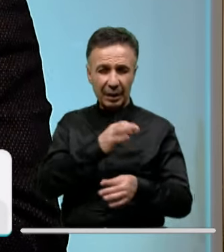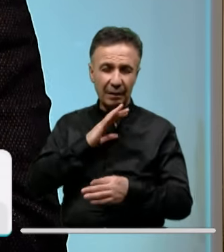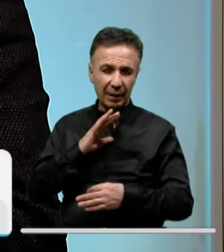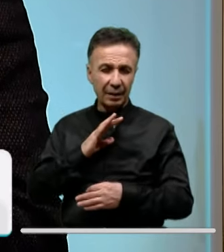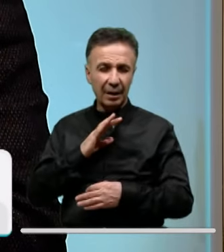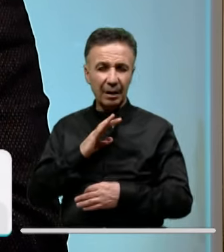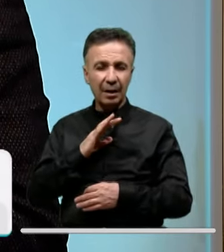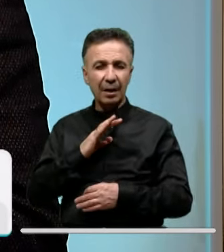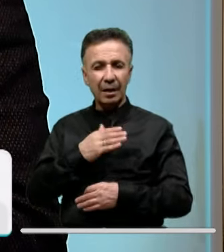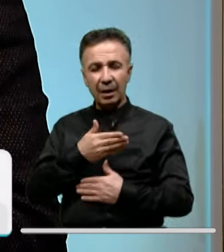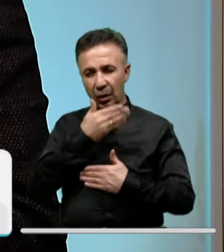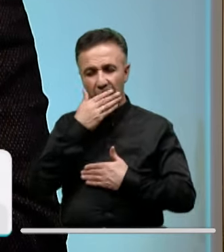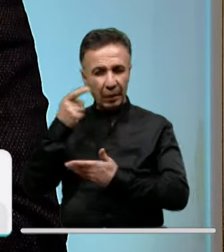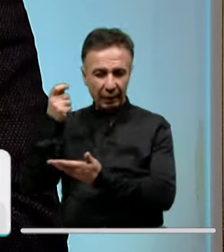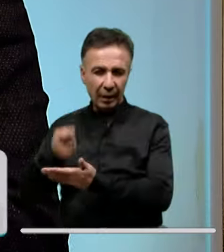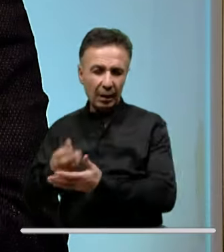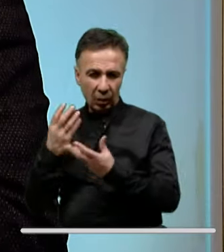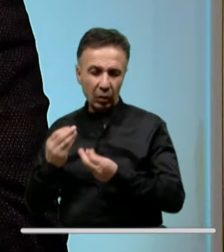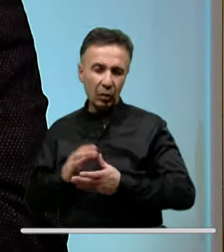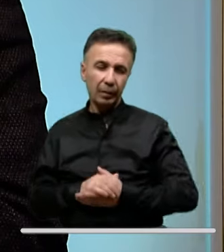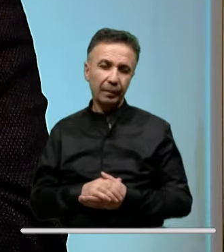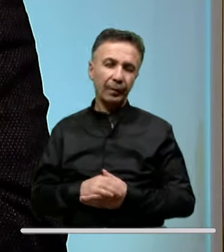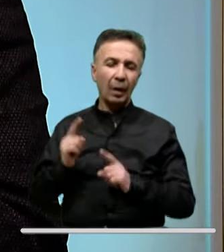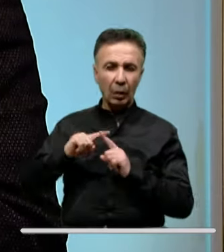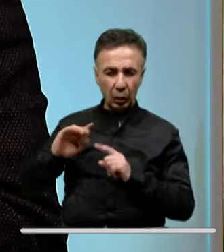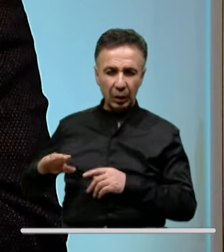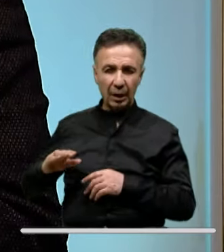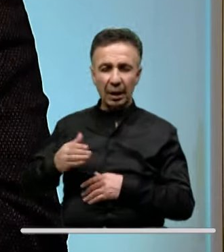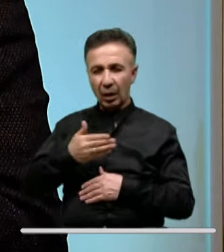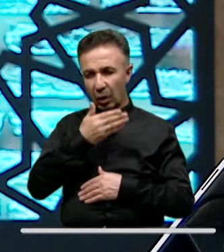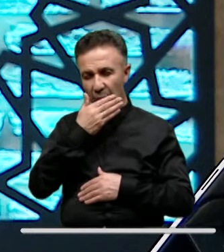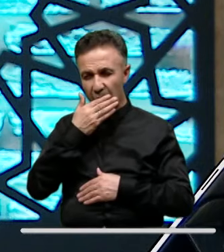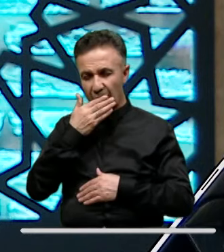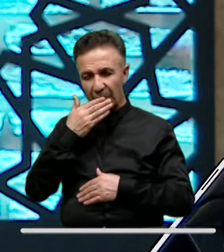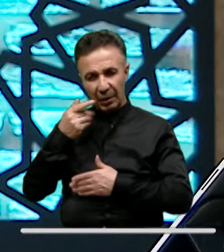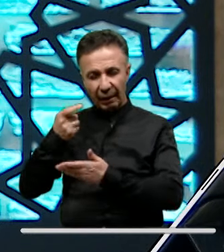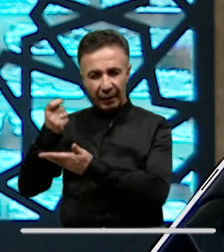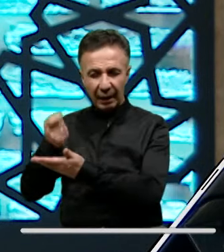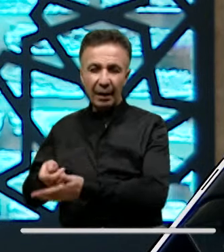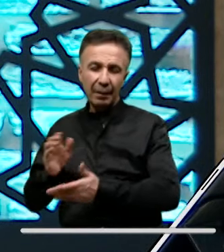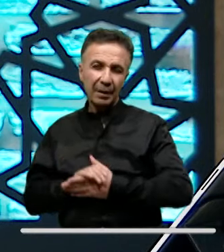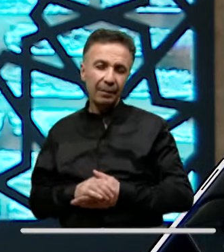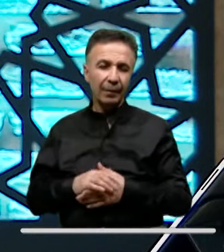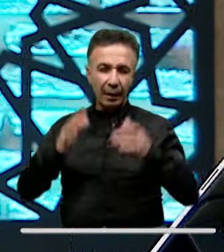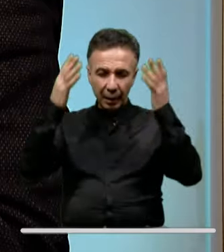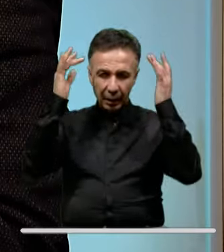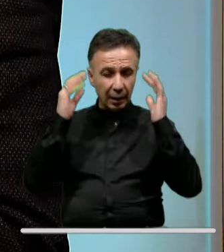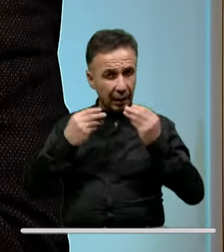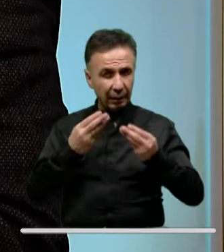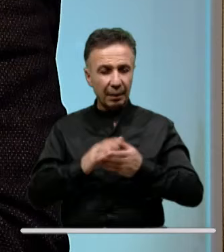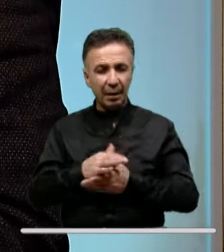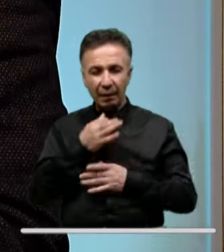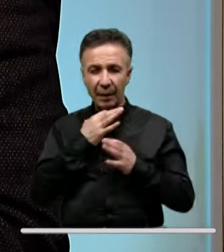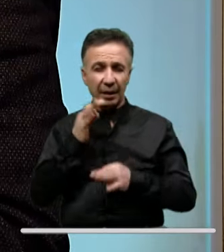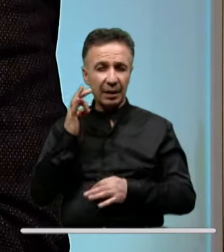ama birinci dereceden kişiler olamaz. Yani torunlarına fidyesini veremez. Gelinine verebilir mi? Gelin gelin şunu diyeyim, fakirse